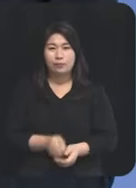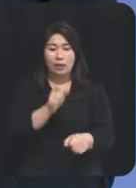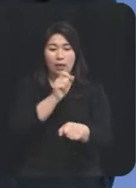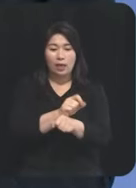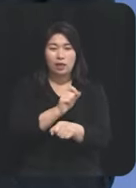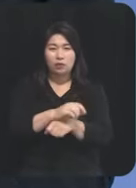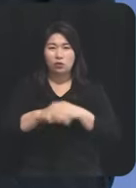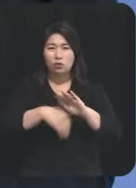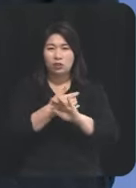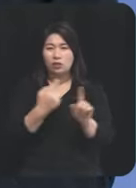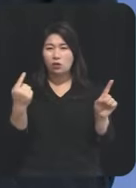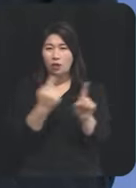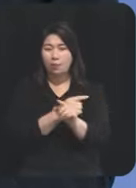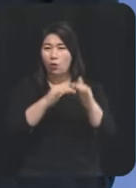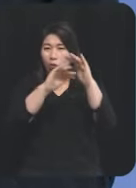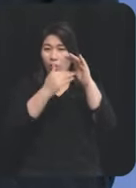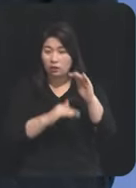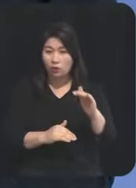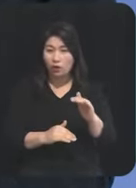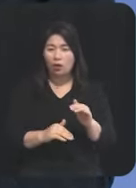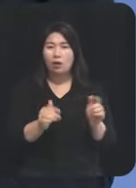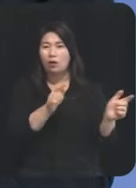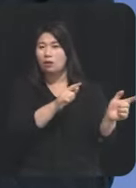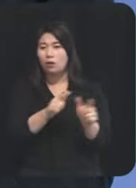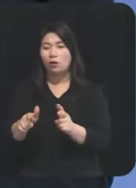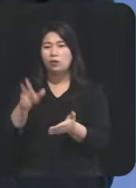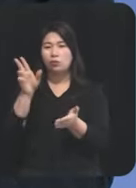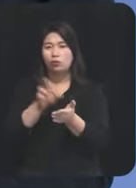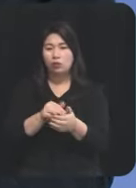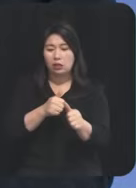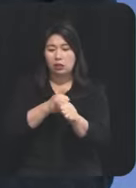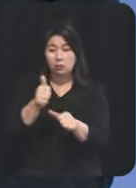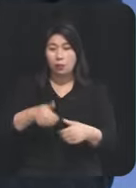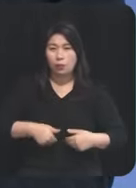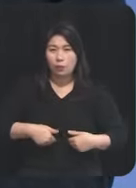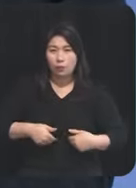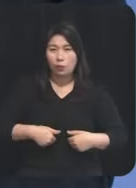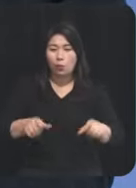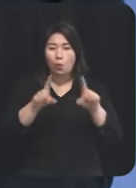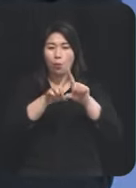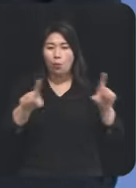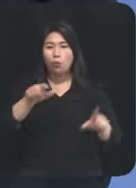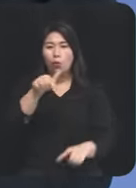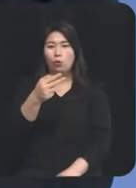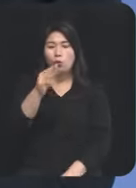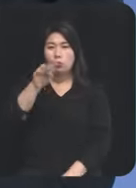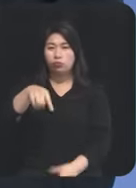행정체제 개편을 하는 과정에 여러 가지 문제들을 극복해야 되지만 교통교부세